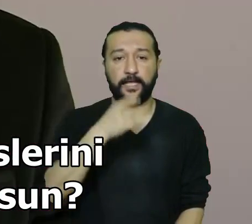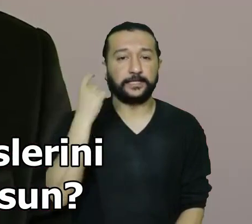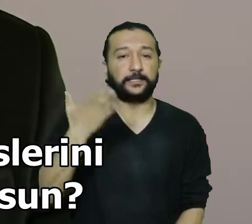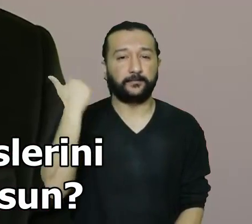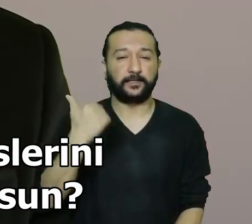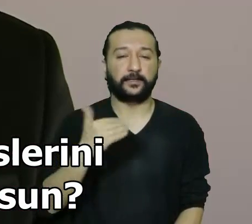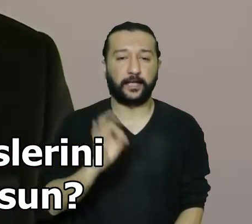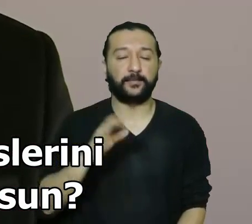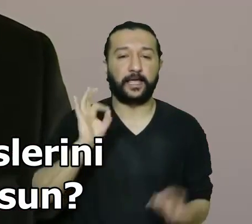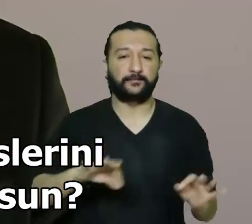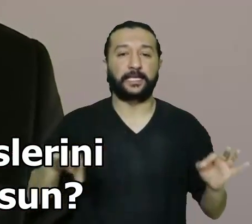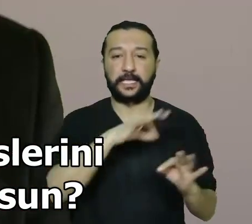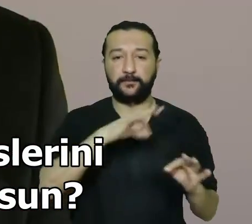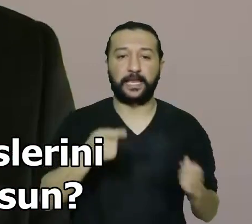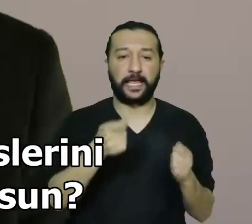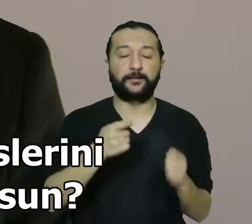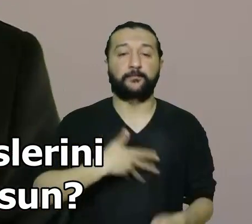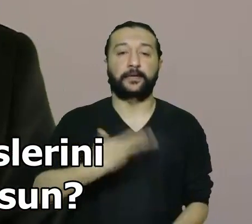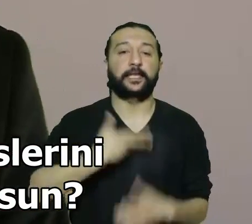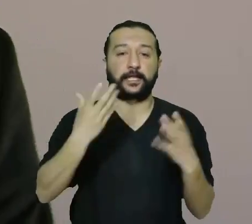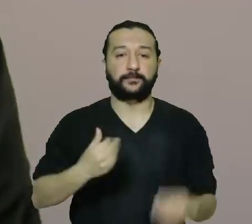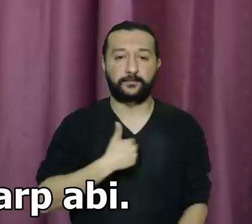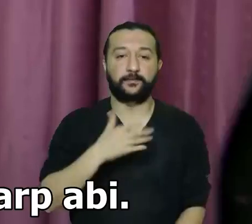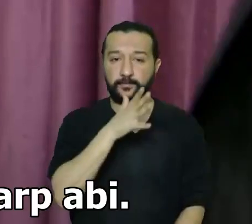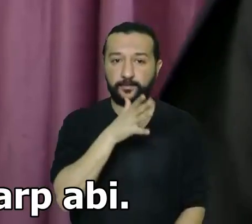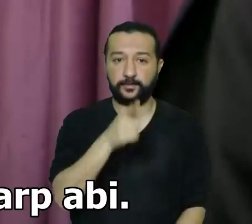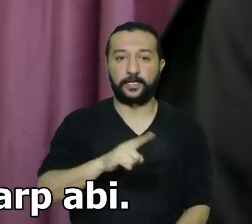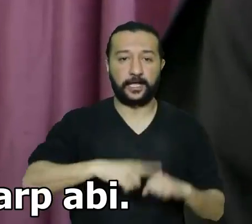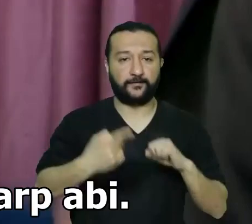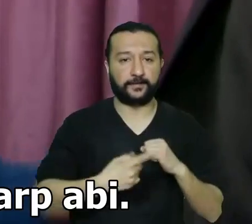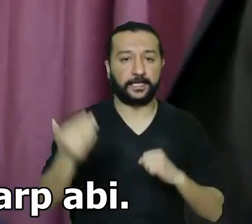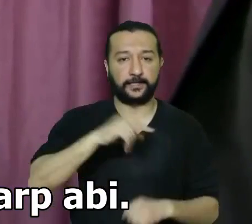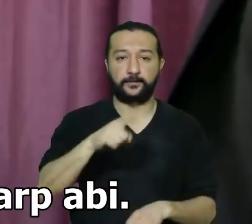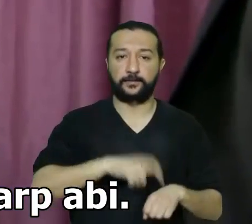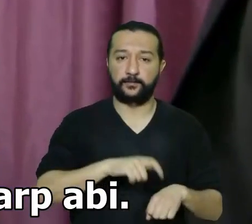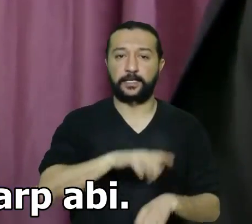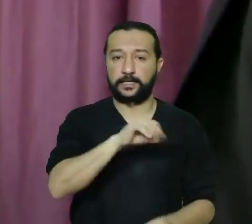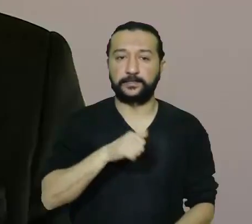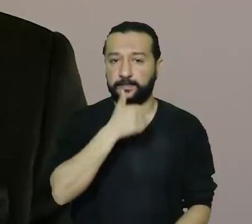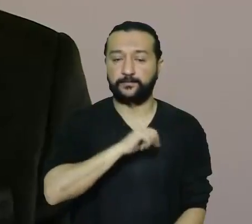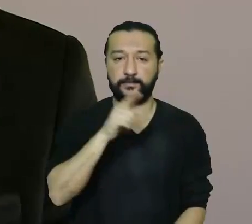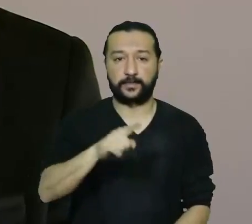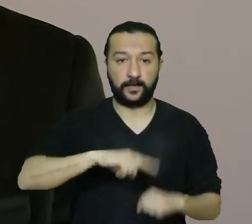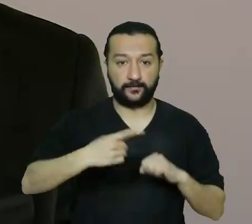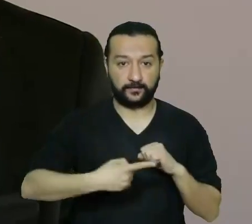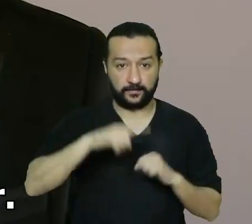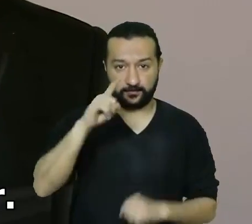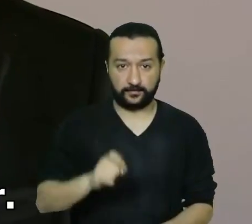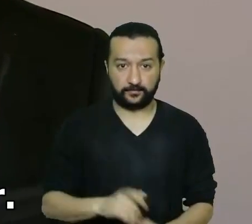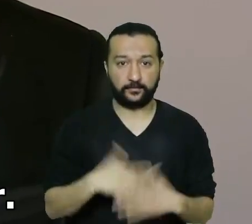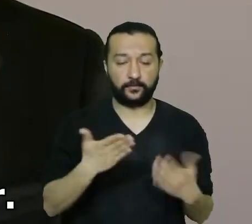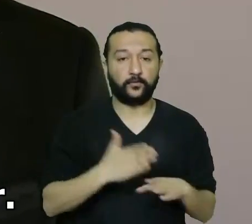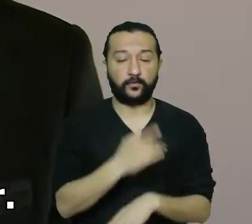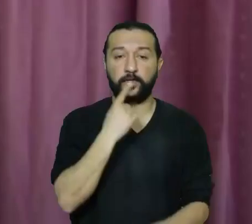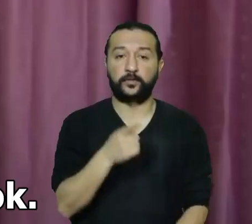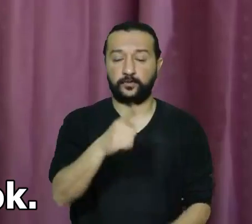eskiden beri hep keman derslerini merak etmişimdir, biliyor musun? Haftaya gelir, o zaman alırsın Sarp abi. Haftaya?